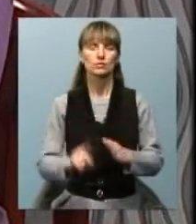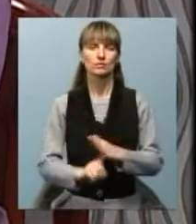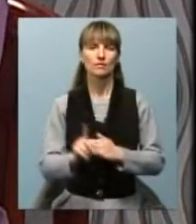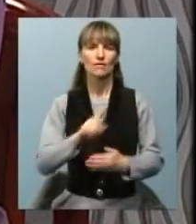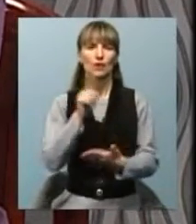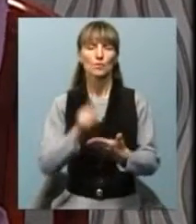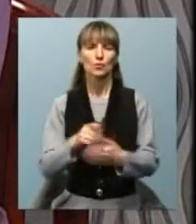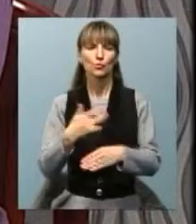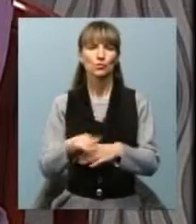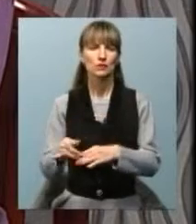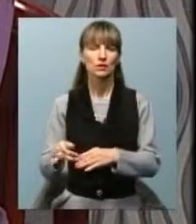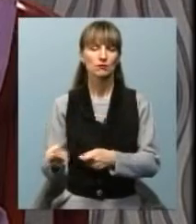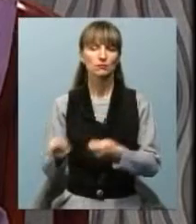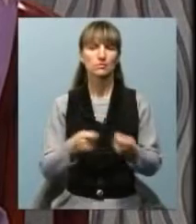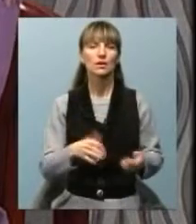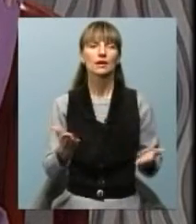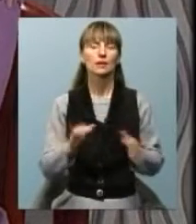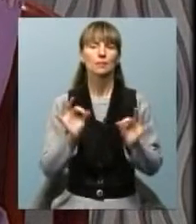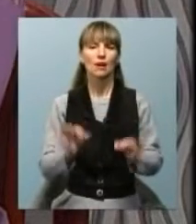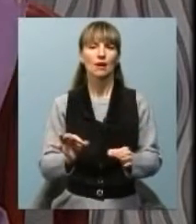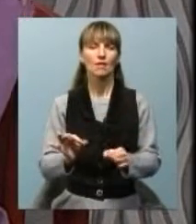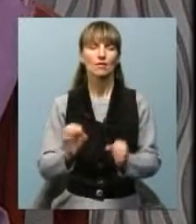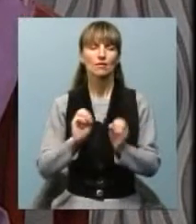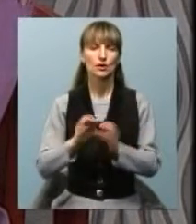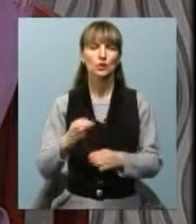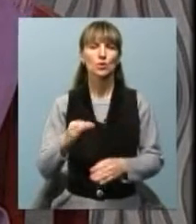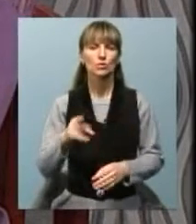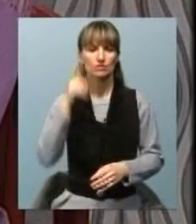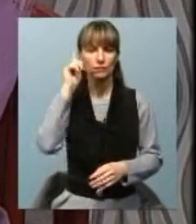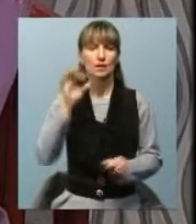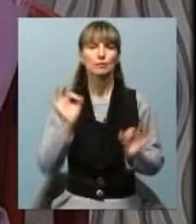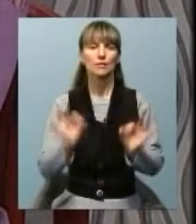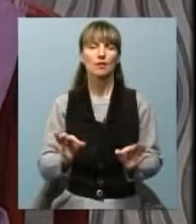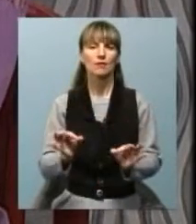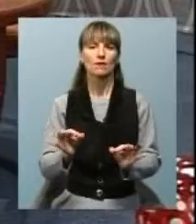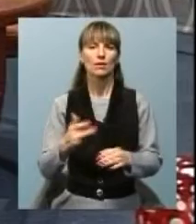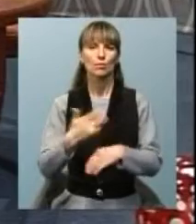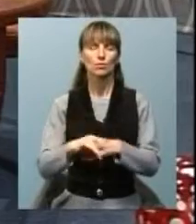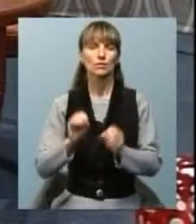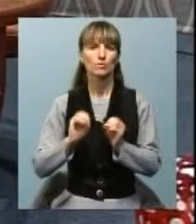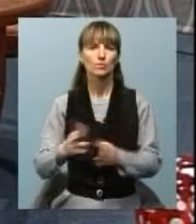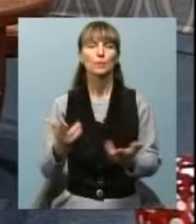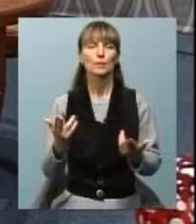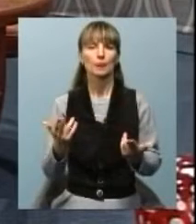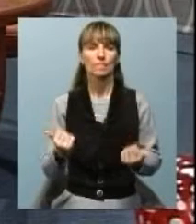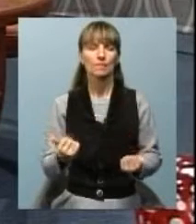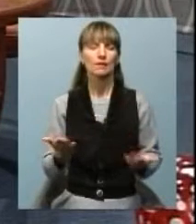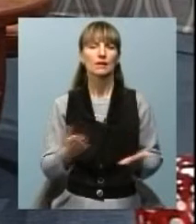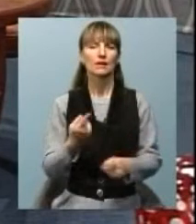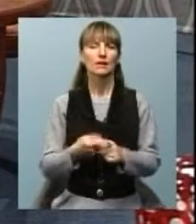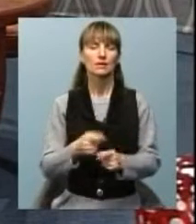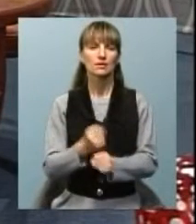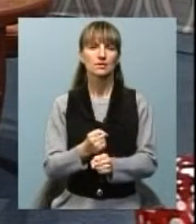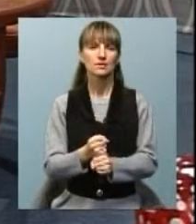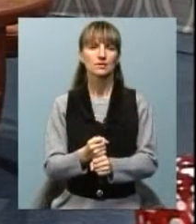питання винести сміття, то як його правильно викидувати? Соня, чи відомо тобі, як правильно викидувати сміття? Так. Да. Як це саме